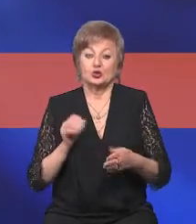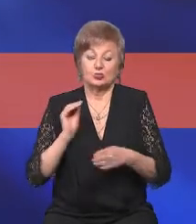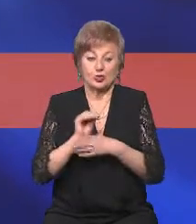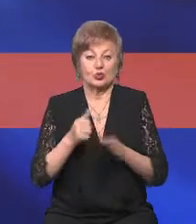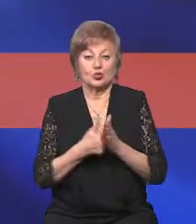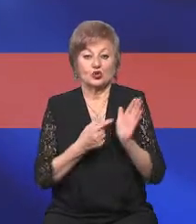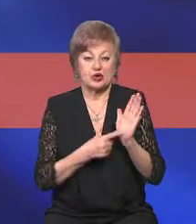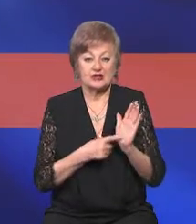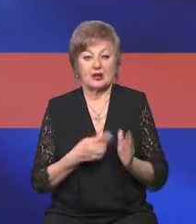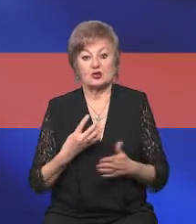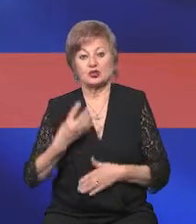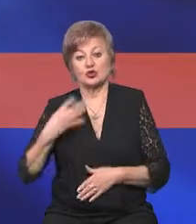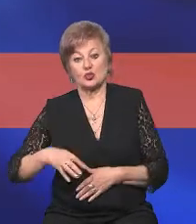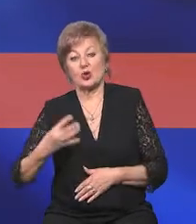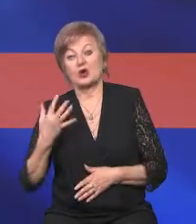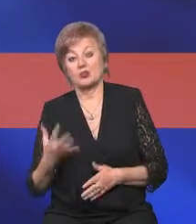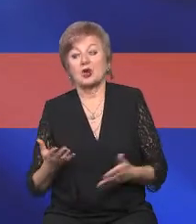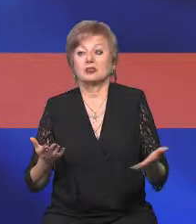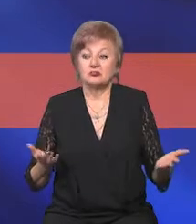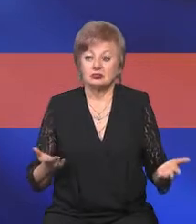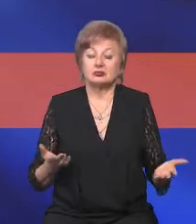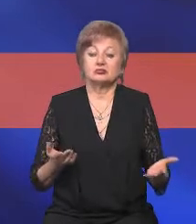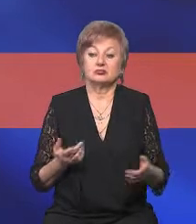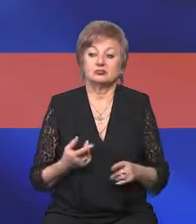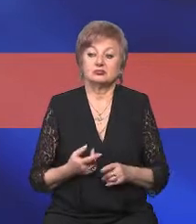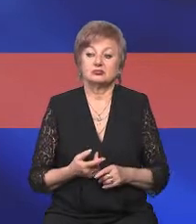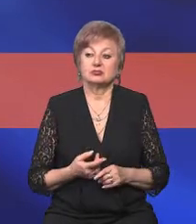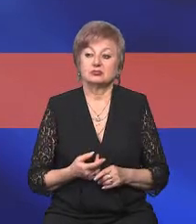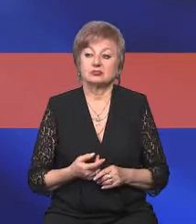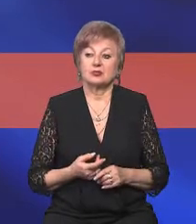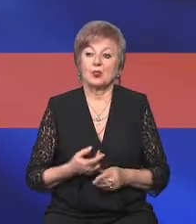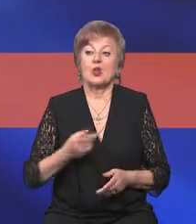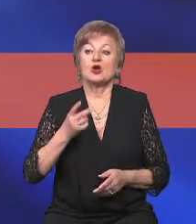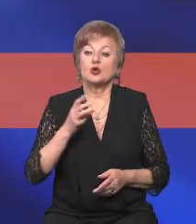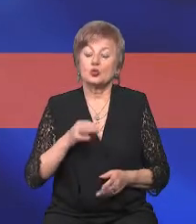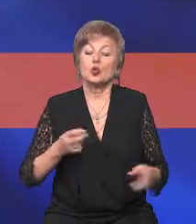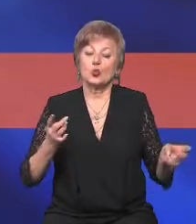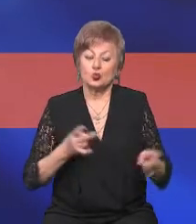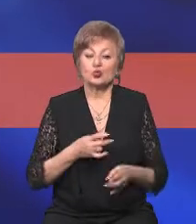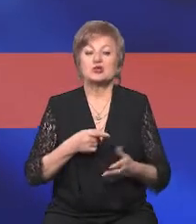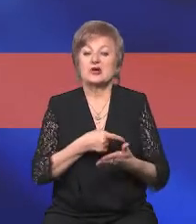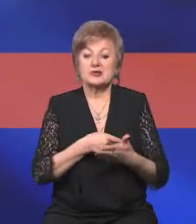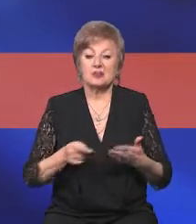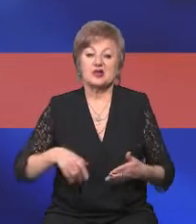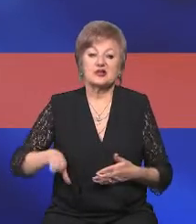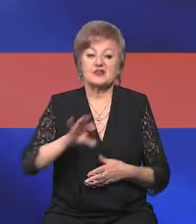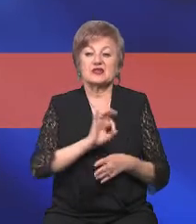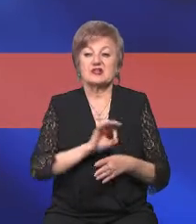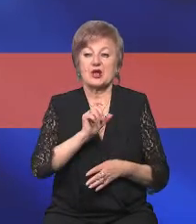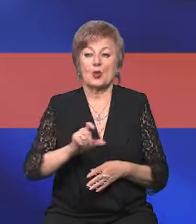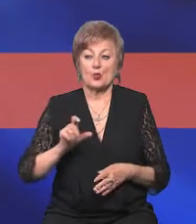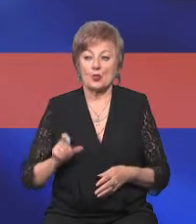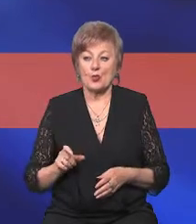Якщо на 45%, то 45%. Тобто буде перерахований і тоді бюджет. Але треба зазначити, що всі пацієнти